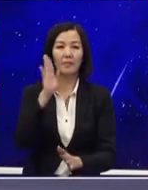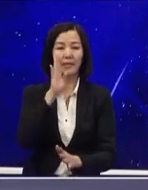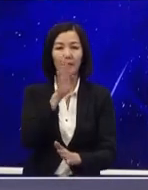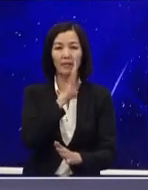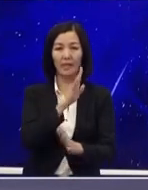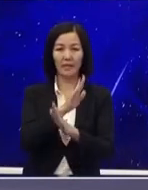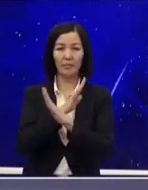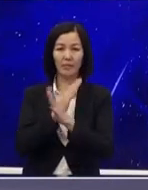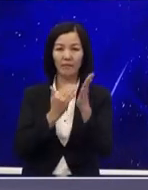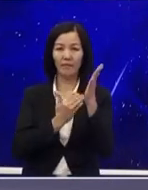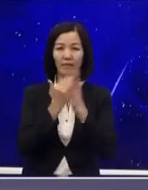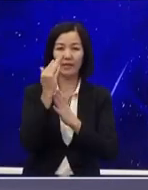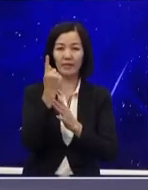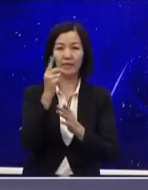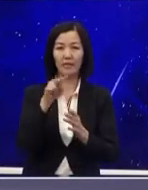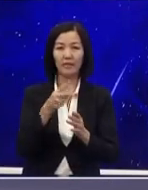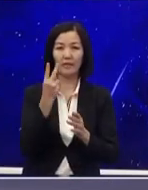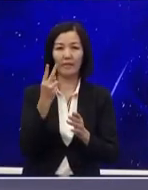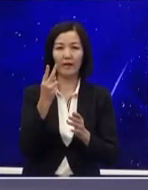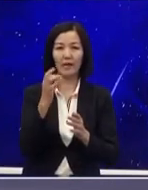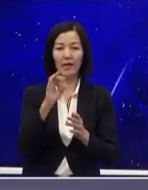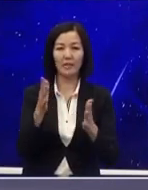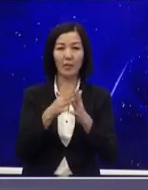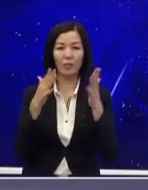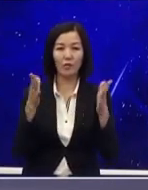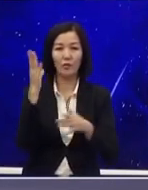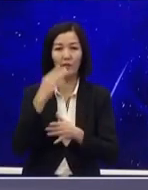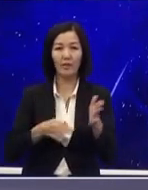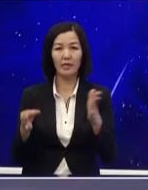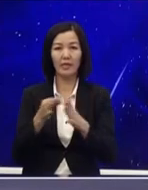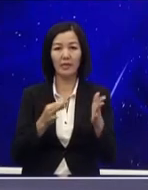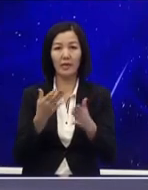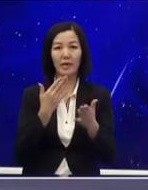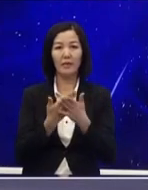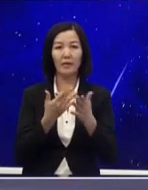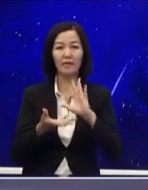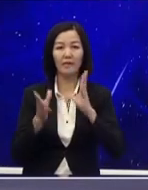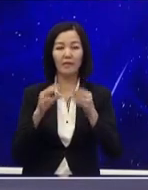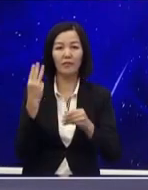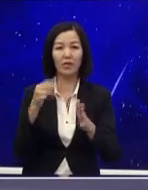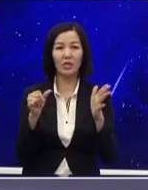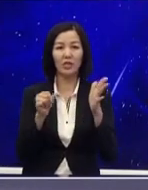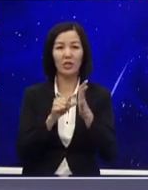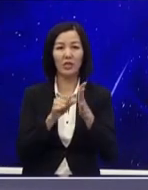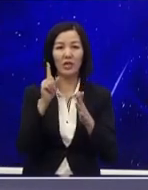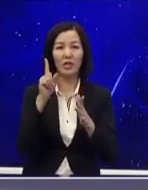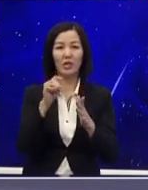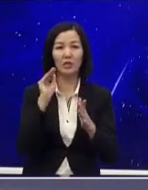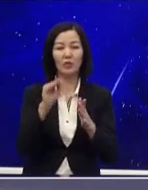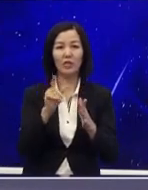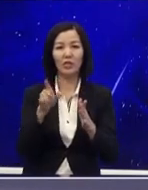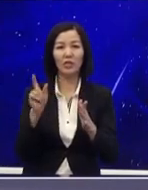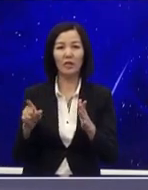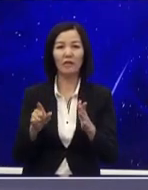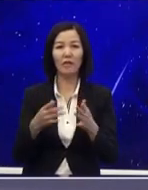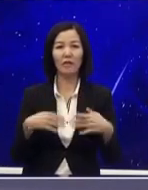Материнская смертность выросла в 1,2 раза в Алматинской области. Показатель составил 36 на 100 тысяч